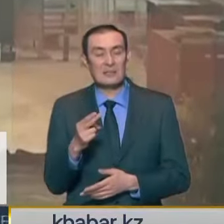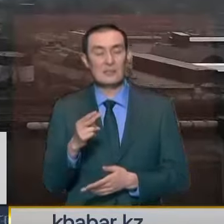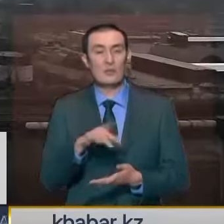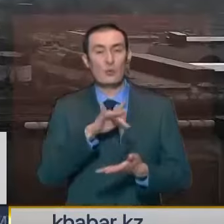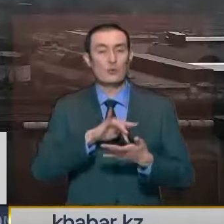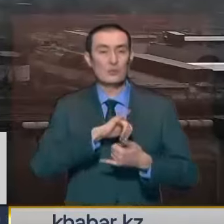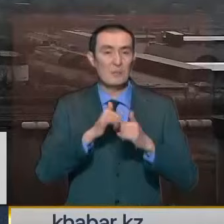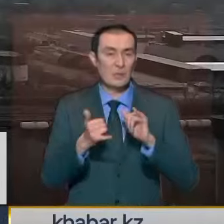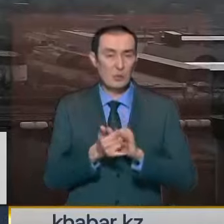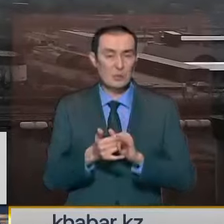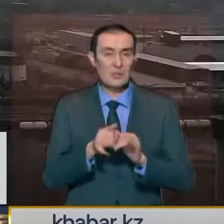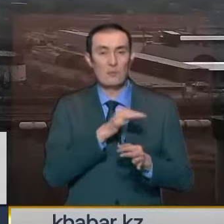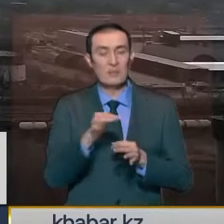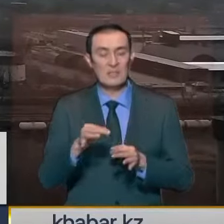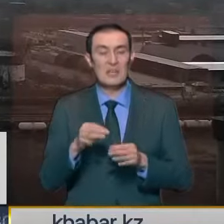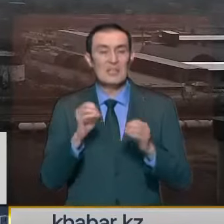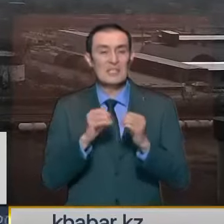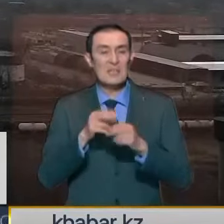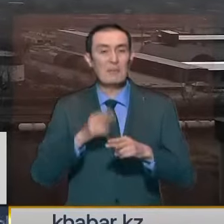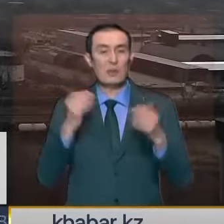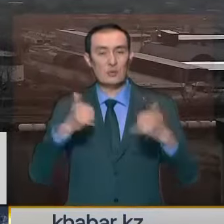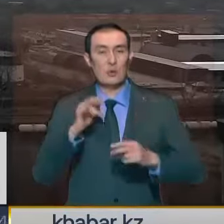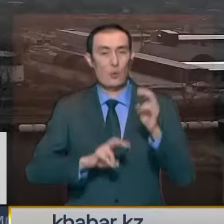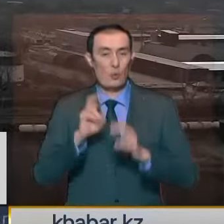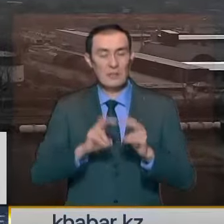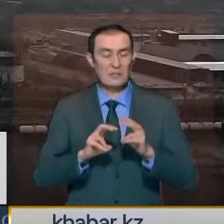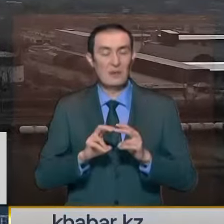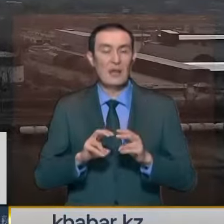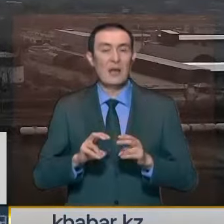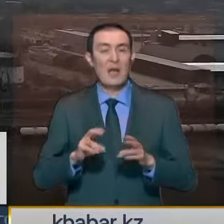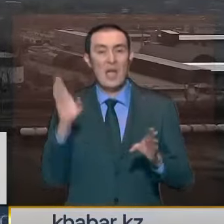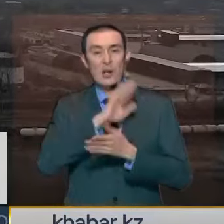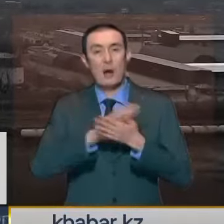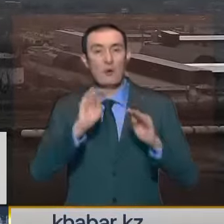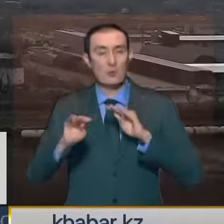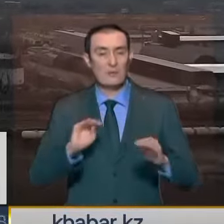каменногорска и районов области в десяти металлургических комплексах региона